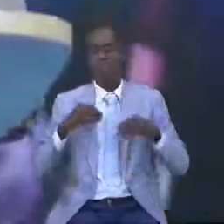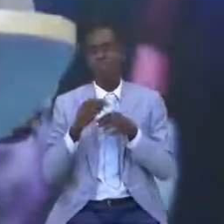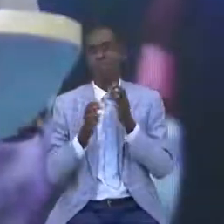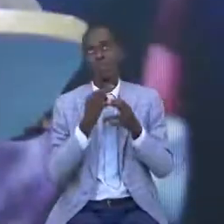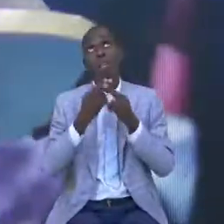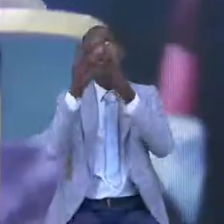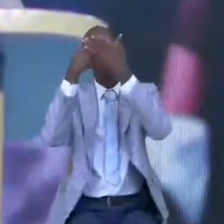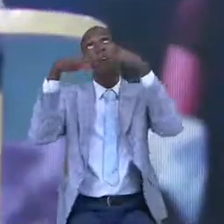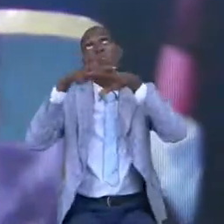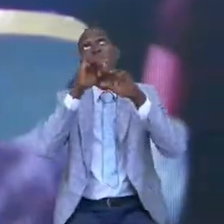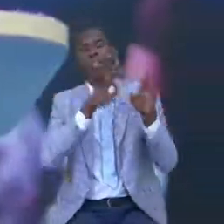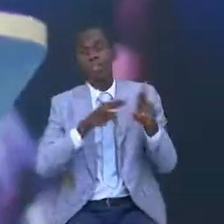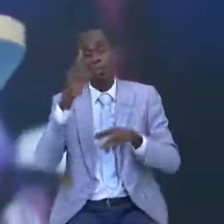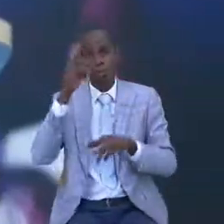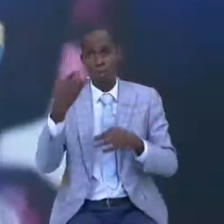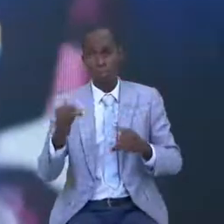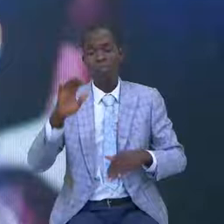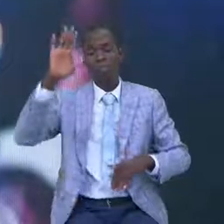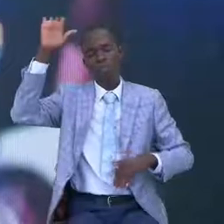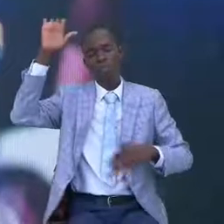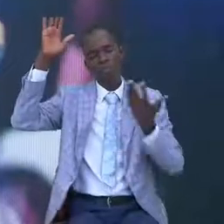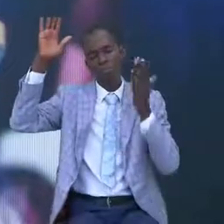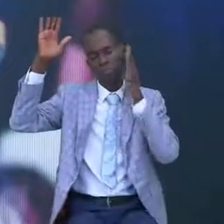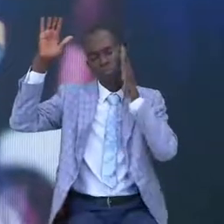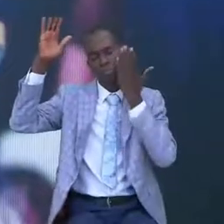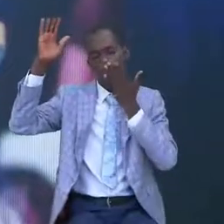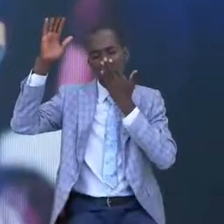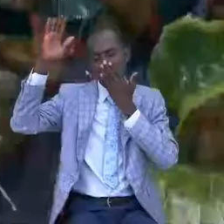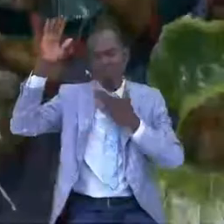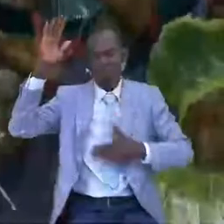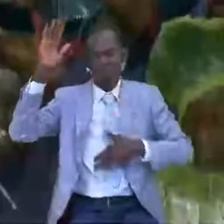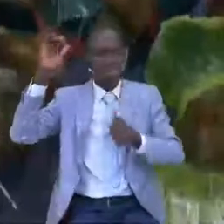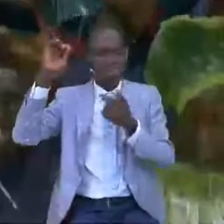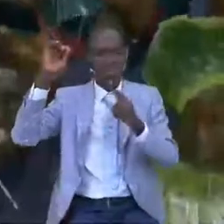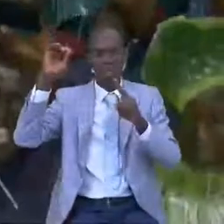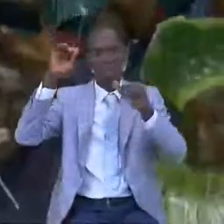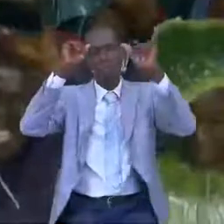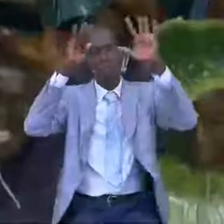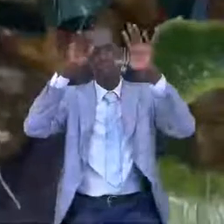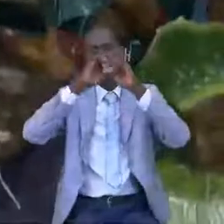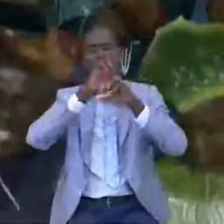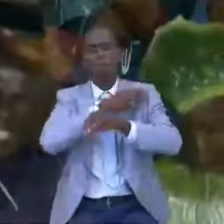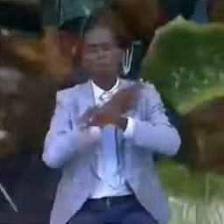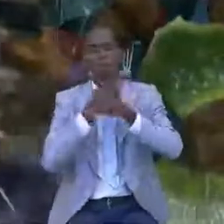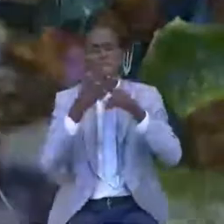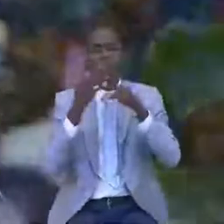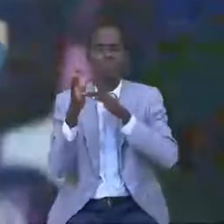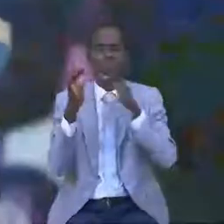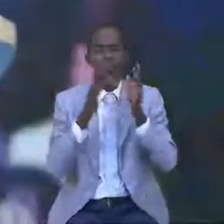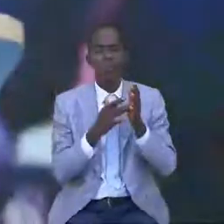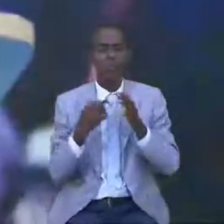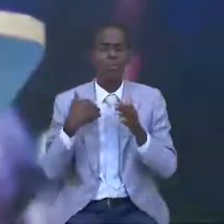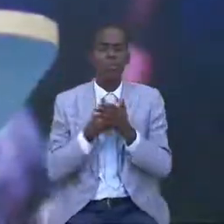témoignage dans ta bouche. Le ciel est prêt pour toi maintenant. Lève la main maintenant. Père, au